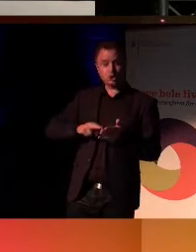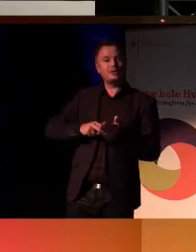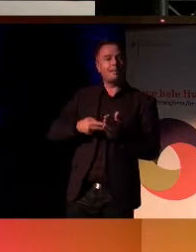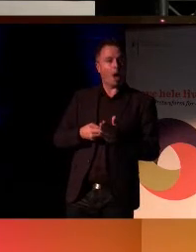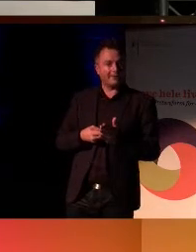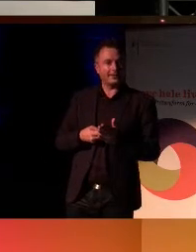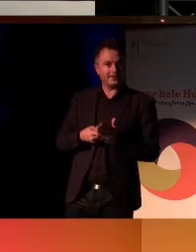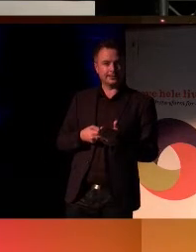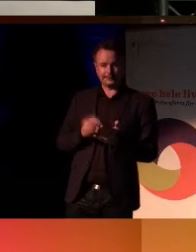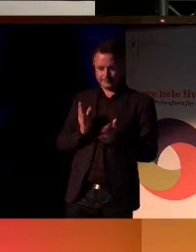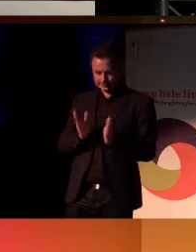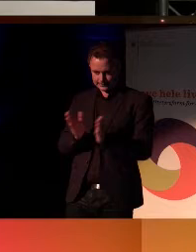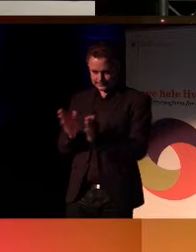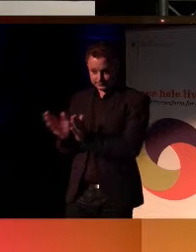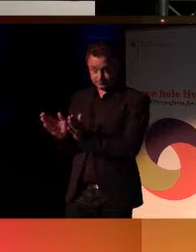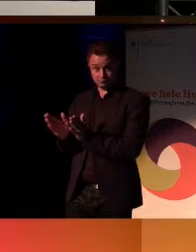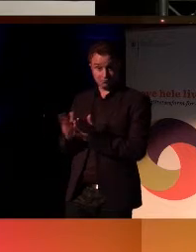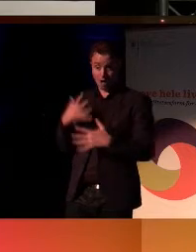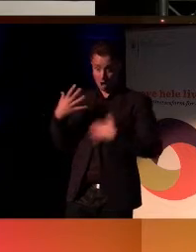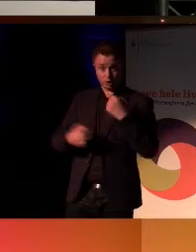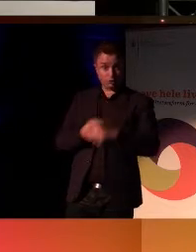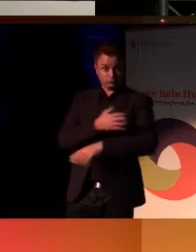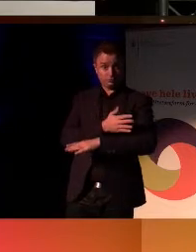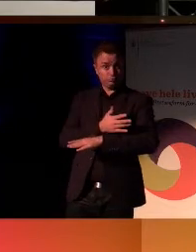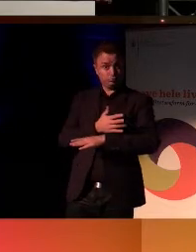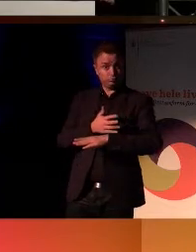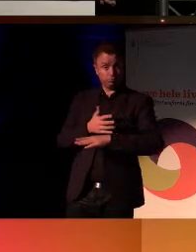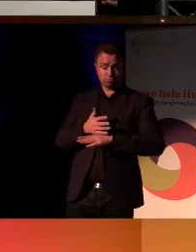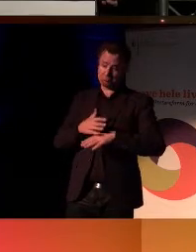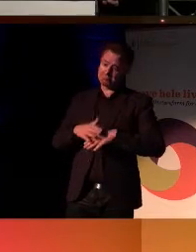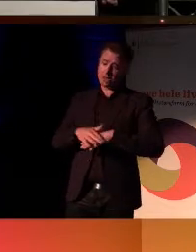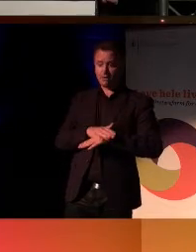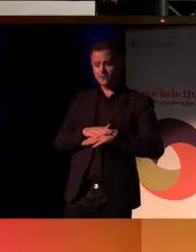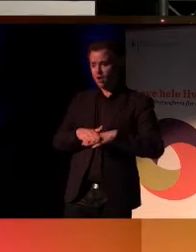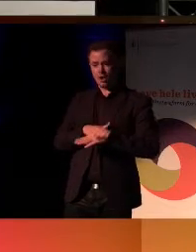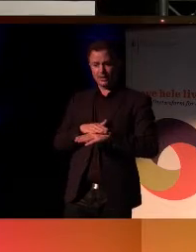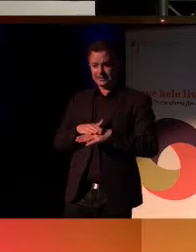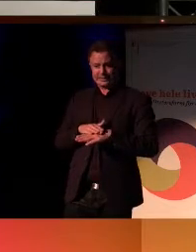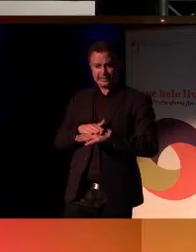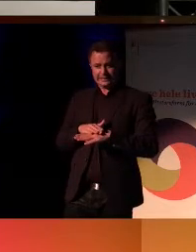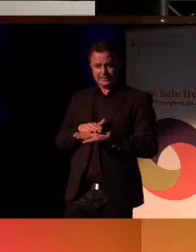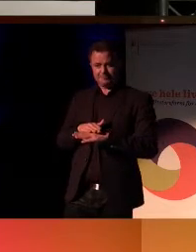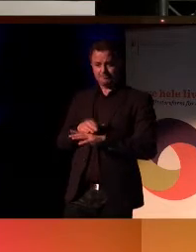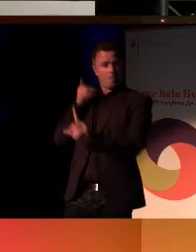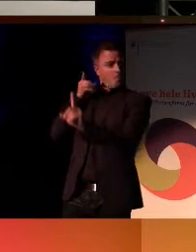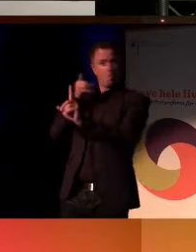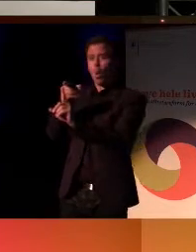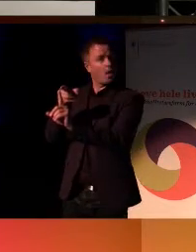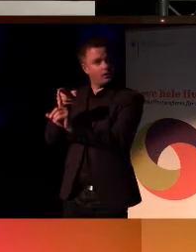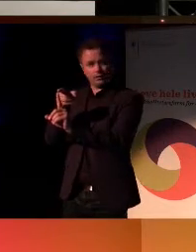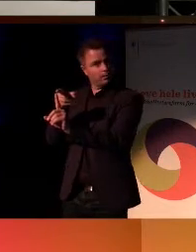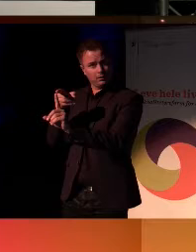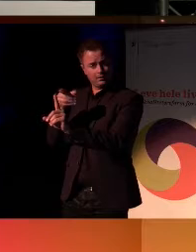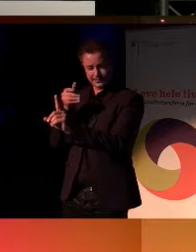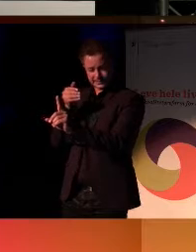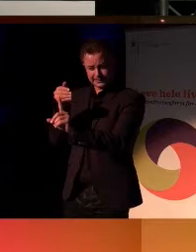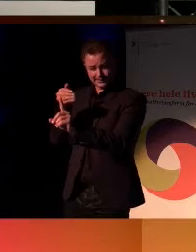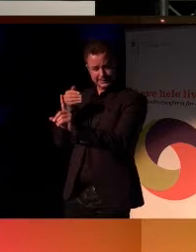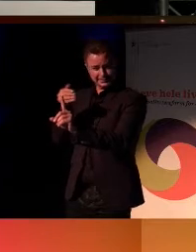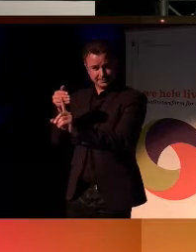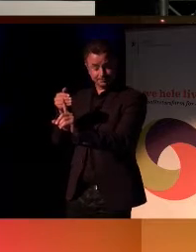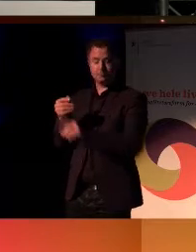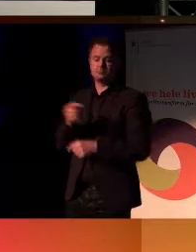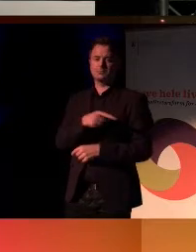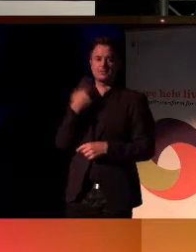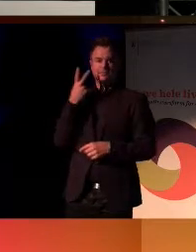Og dette hadde vi holdt på med en stund, og vi følte at vi kom ikke sånn helt i mål med den opplæringen. Og så vi